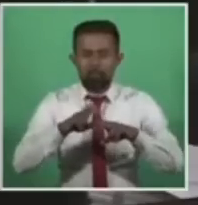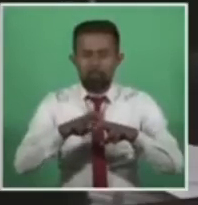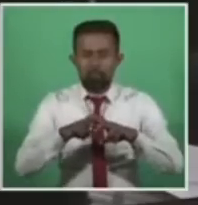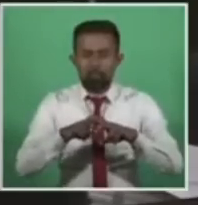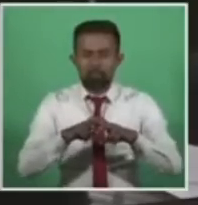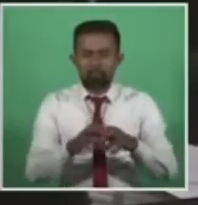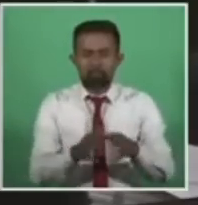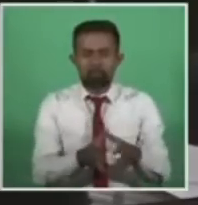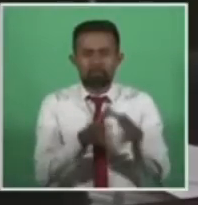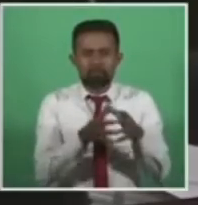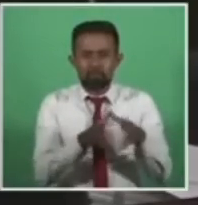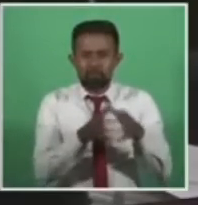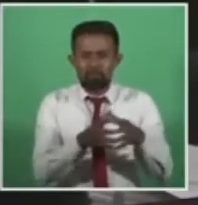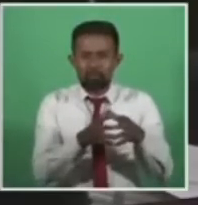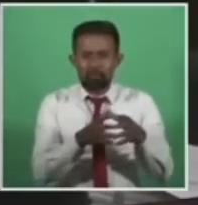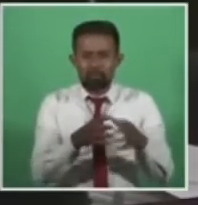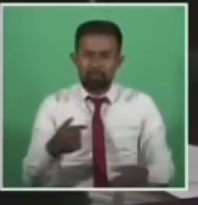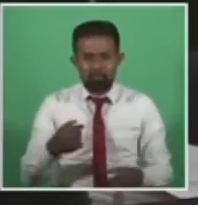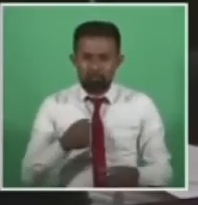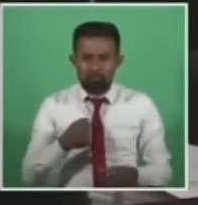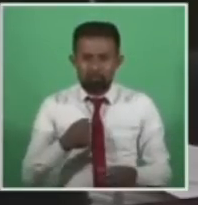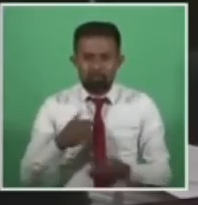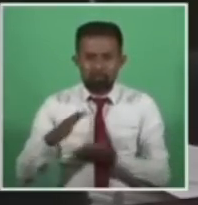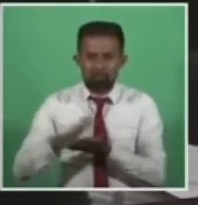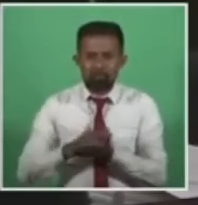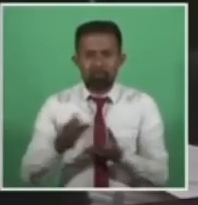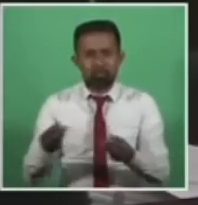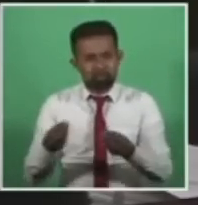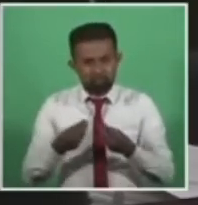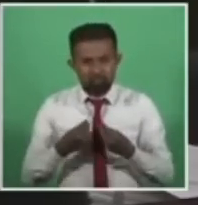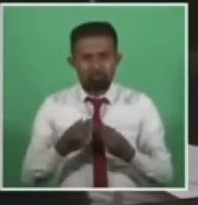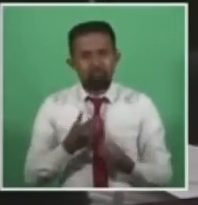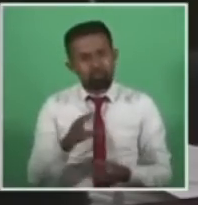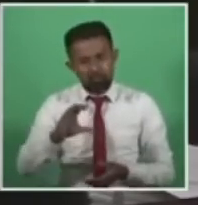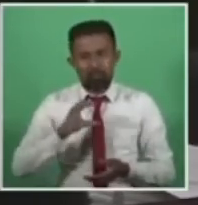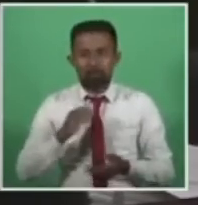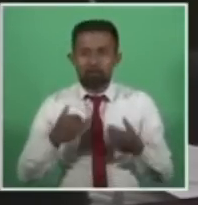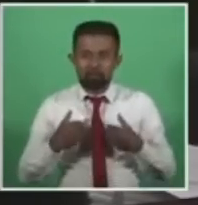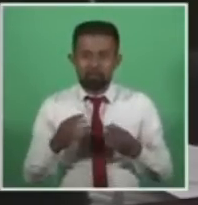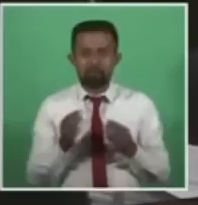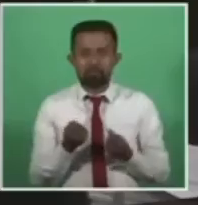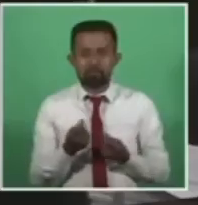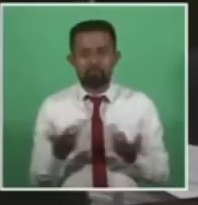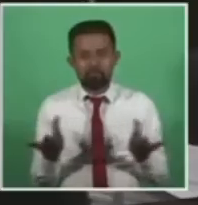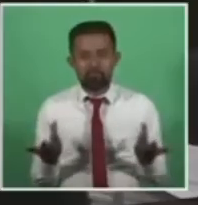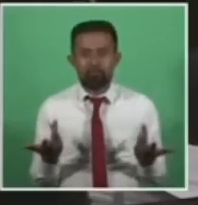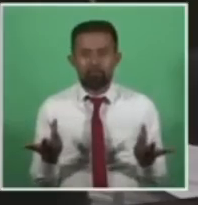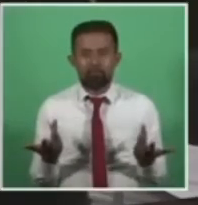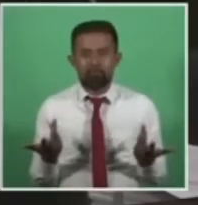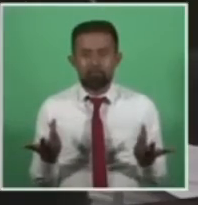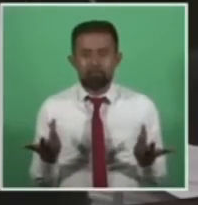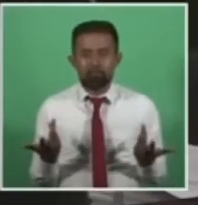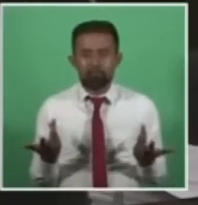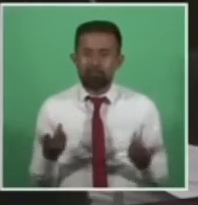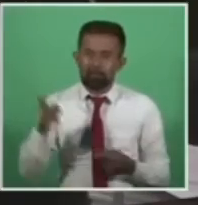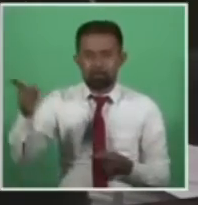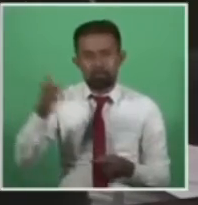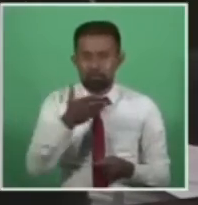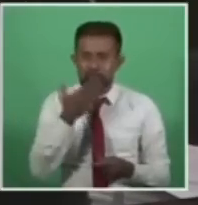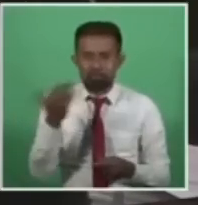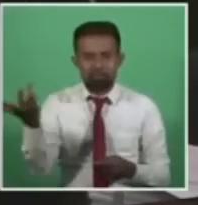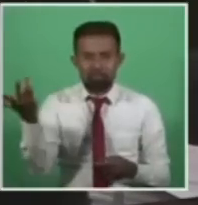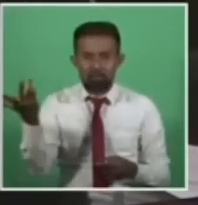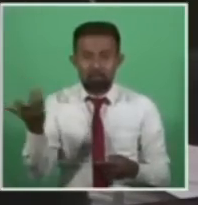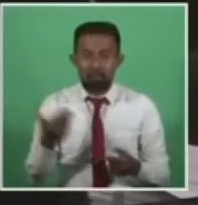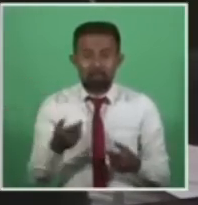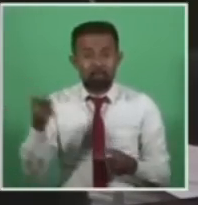සල්ලි හොල්ලනව නම් කවුරු හරි මට ඒ දුන්නත් මම ගන්නවා මට නැති නිසා. හැබැයි එයාට පුළුවන්කමක් නෑ.